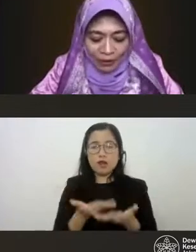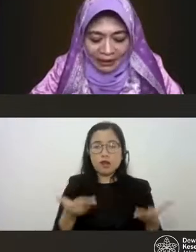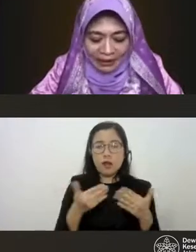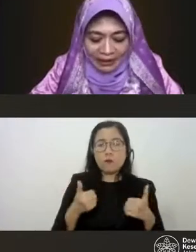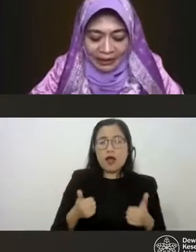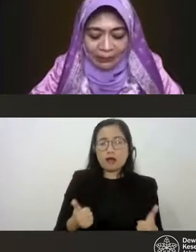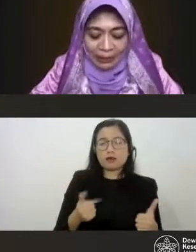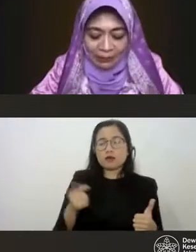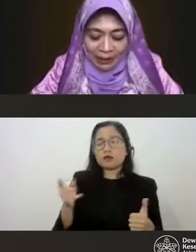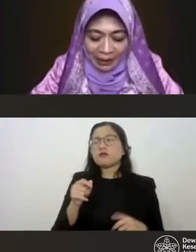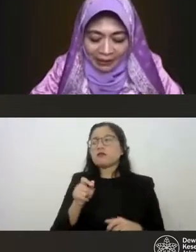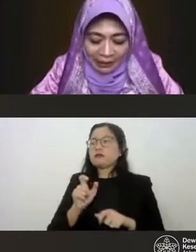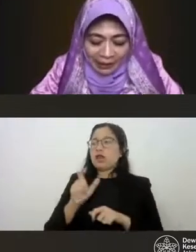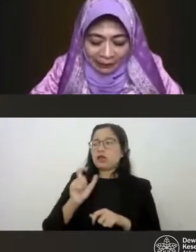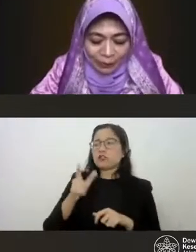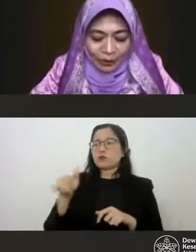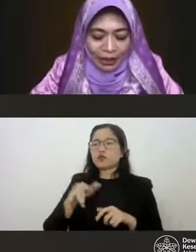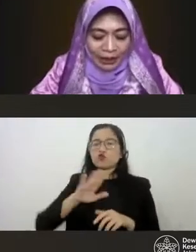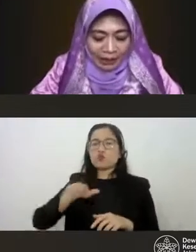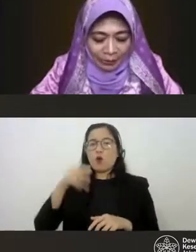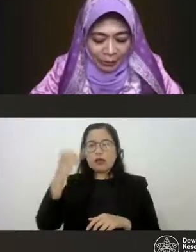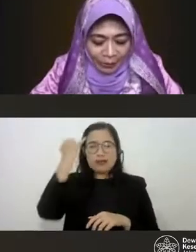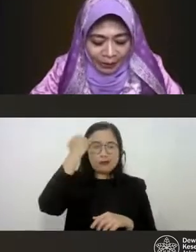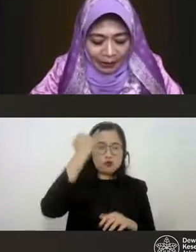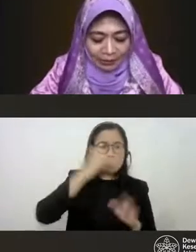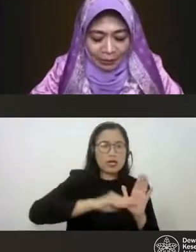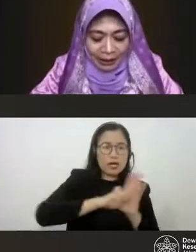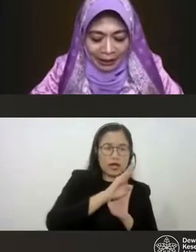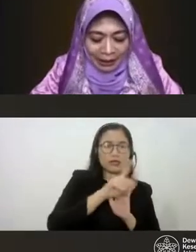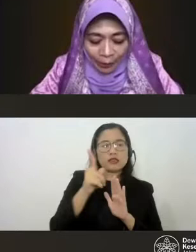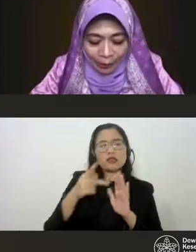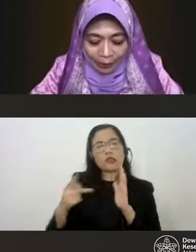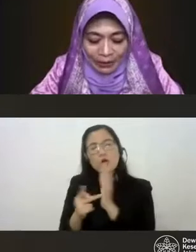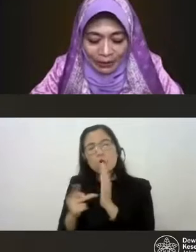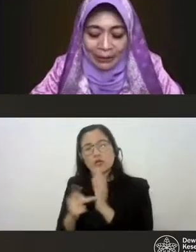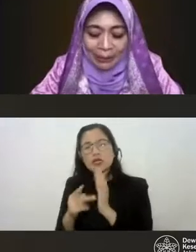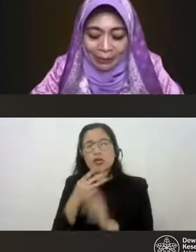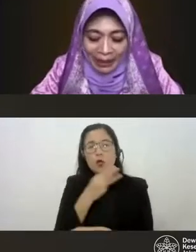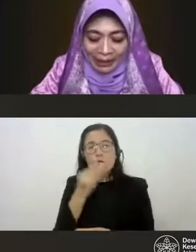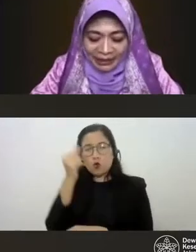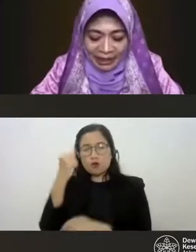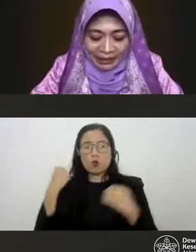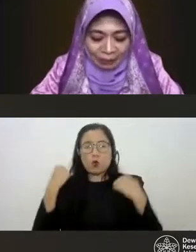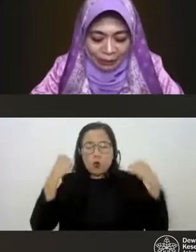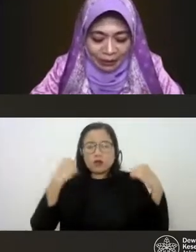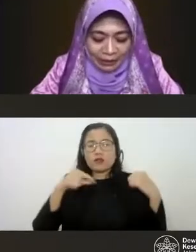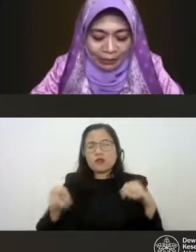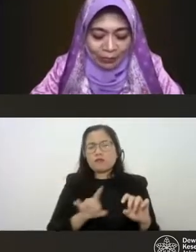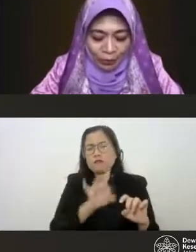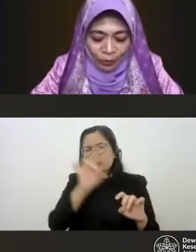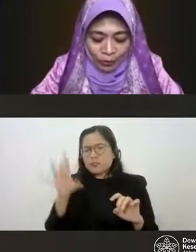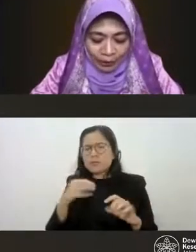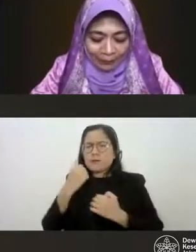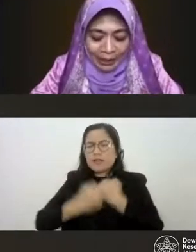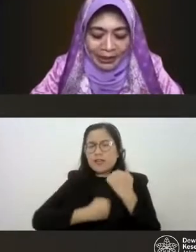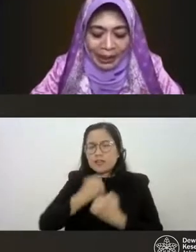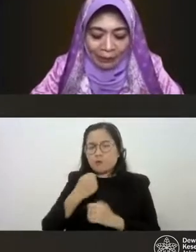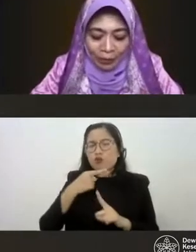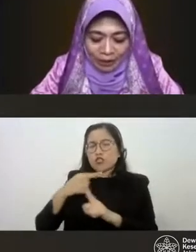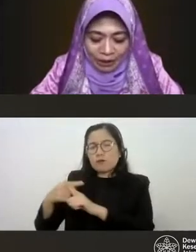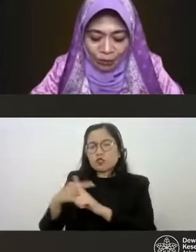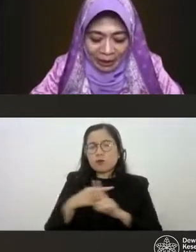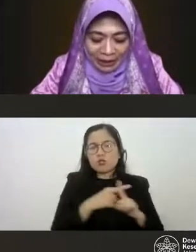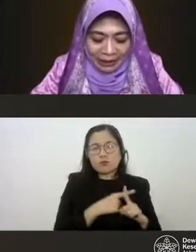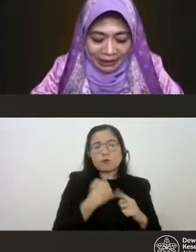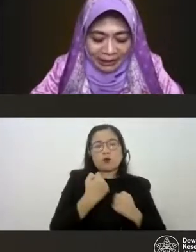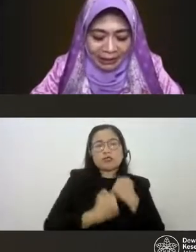dan humanisasi seperti peningkatan ilmu, teknologi, penguatan ekonomi serta berbagai kegiatan positif dan produktif. Dalam